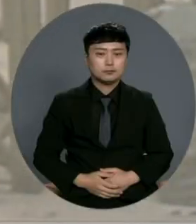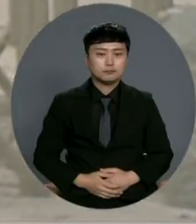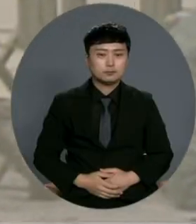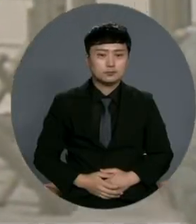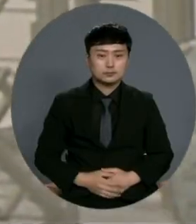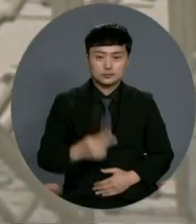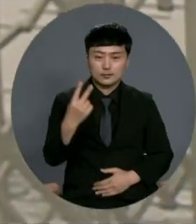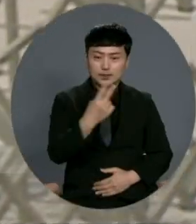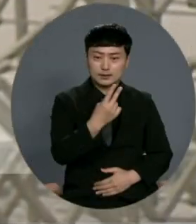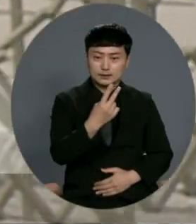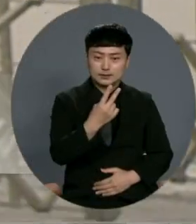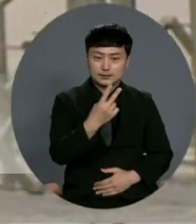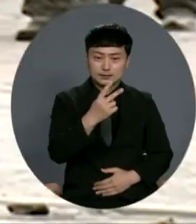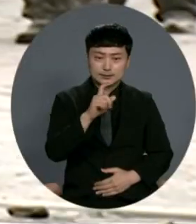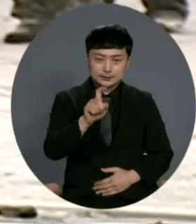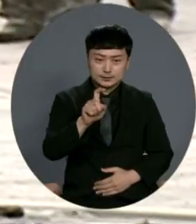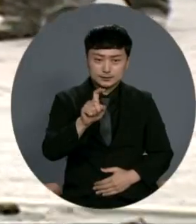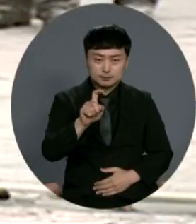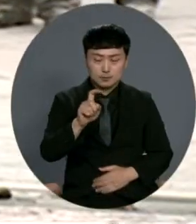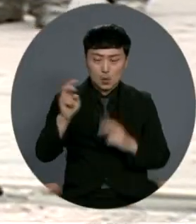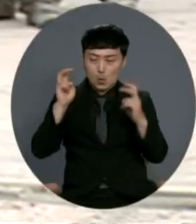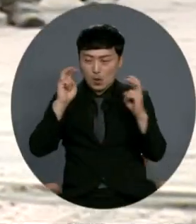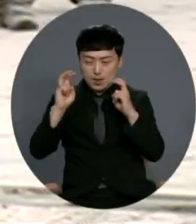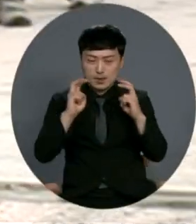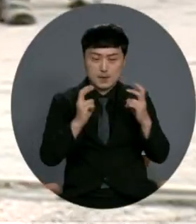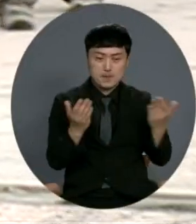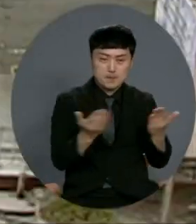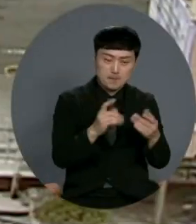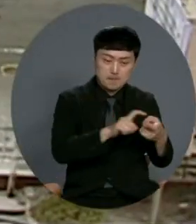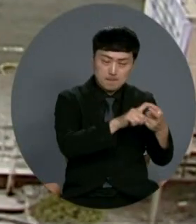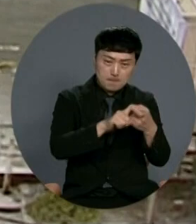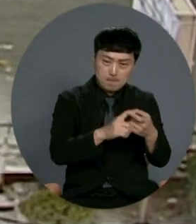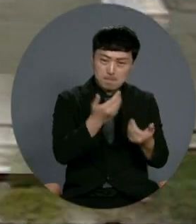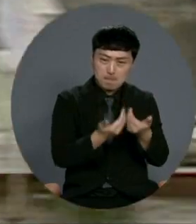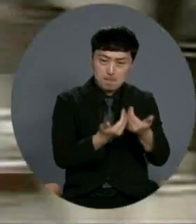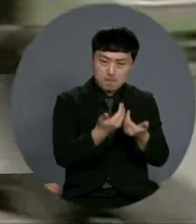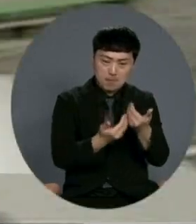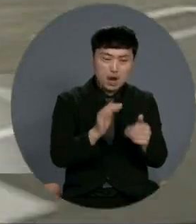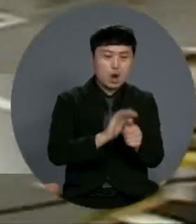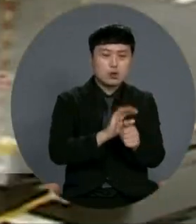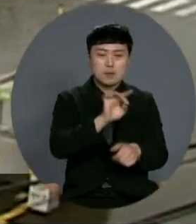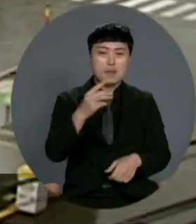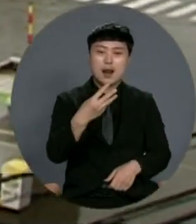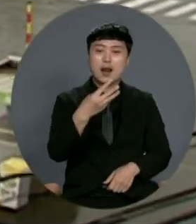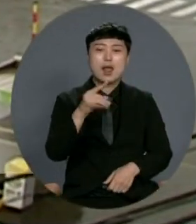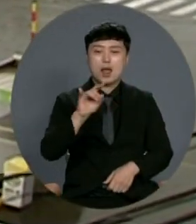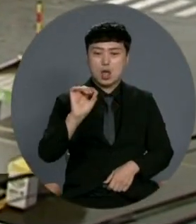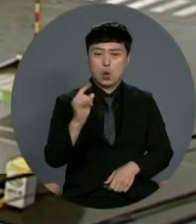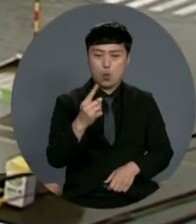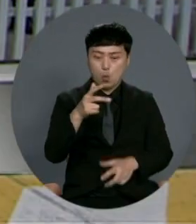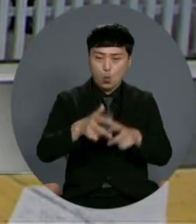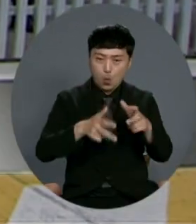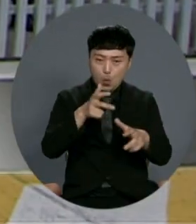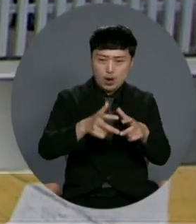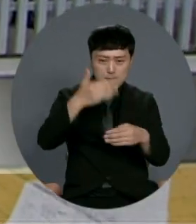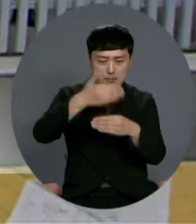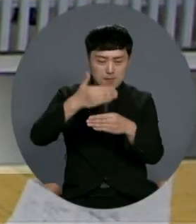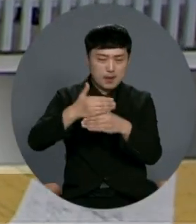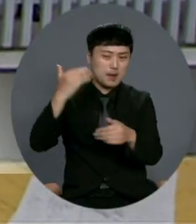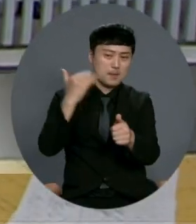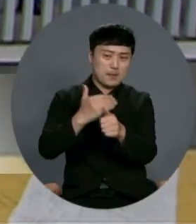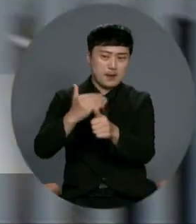지난 2010년 극심한 노사 분규를 겪은 경주 발레오 사업장. 용역 투입과 직장 폐쇄, 집단